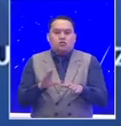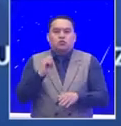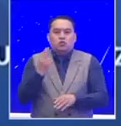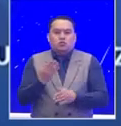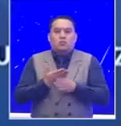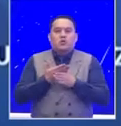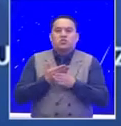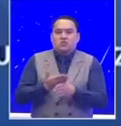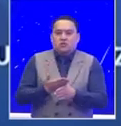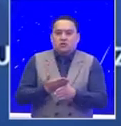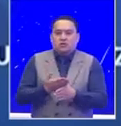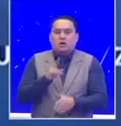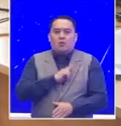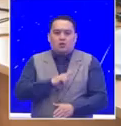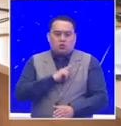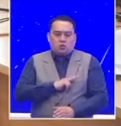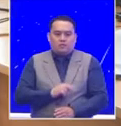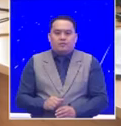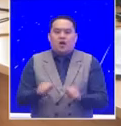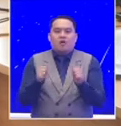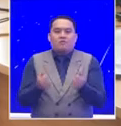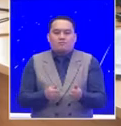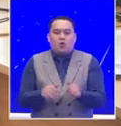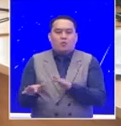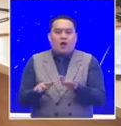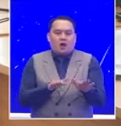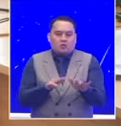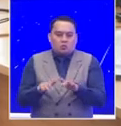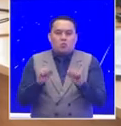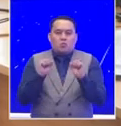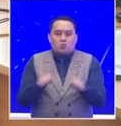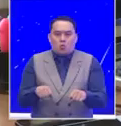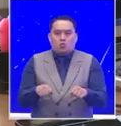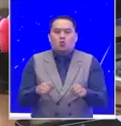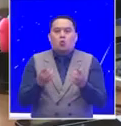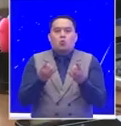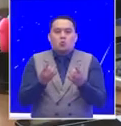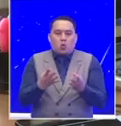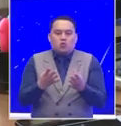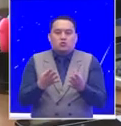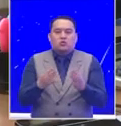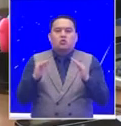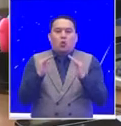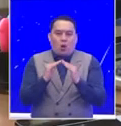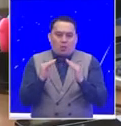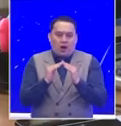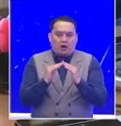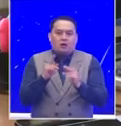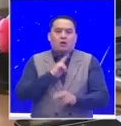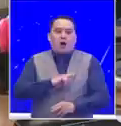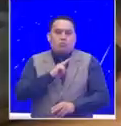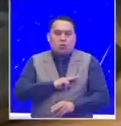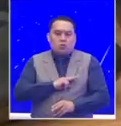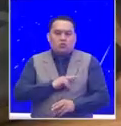социальной поддержки работодателю. Оформить процедуру социального пособия можно и в более упрощенном варианте, сидя дома. Для этого